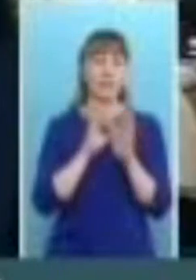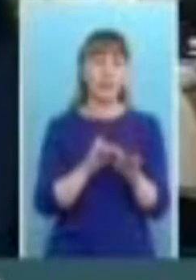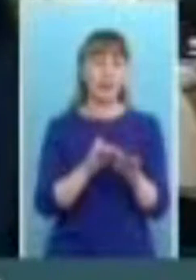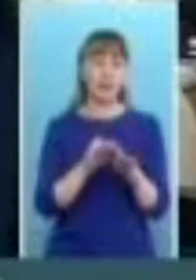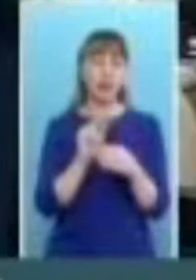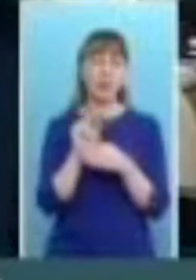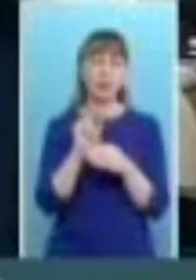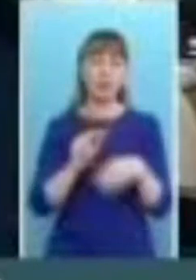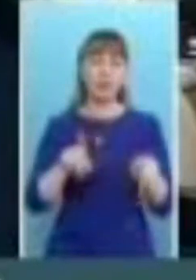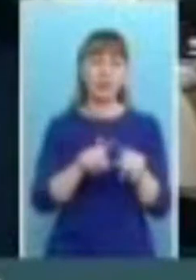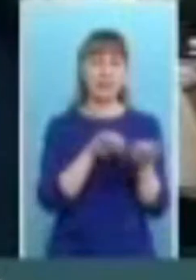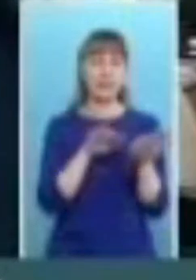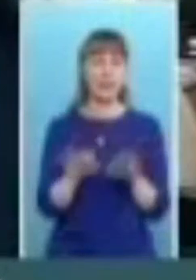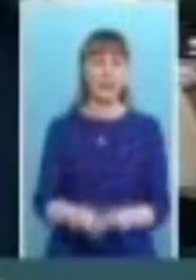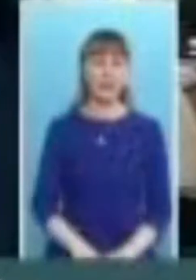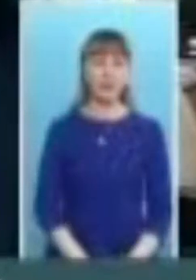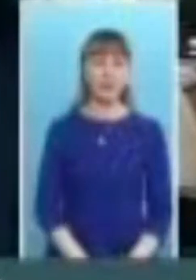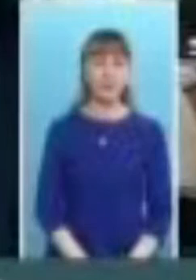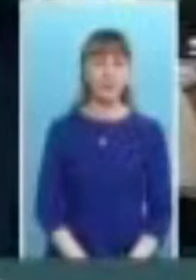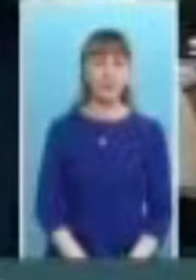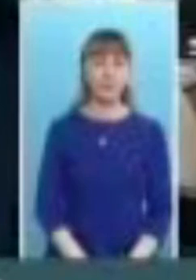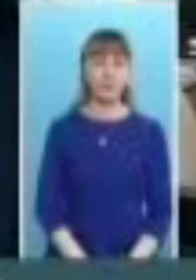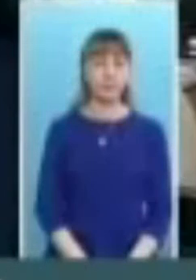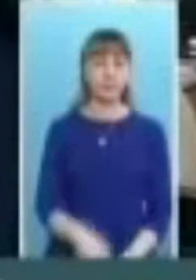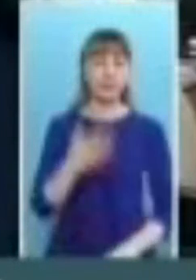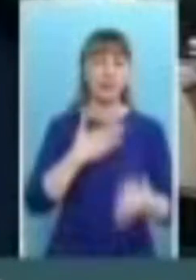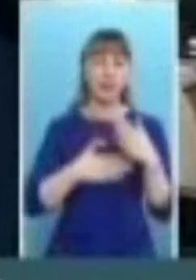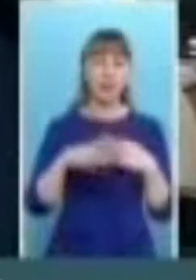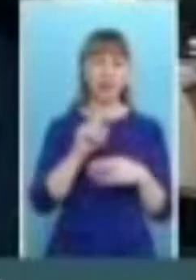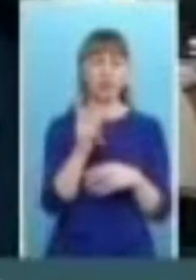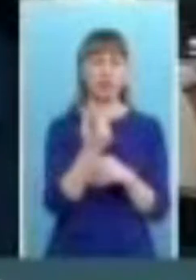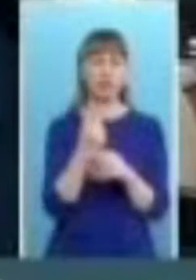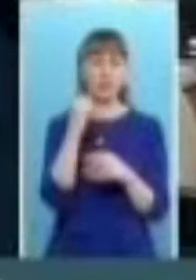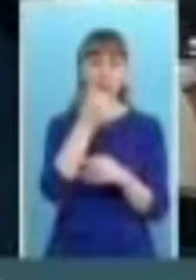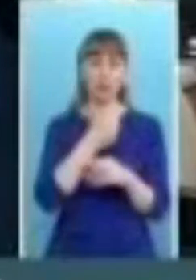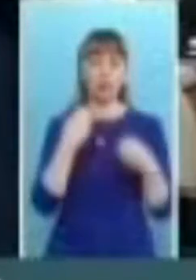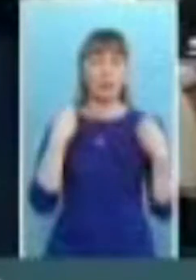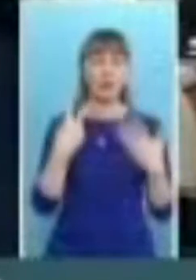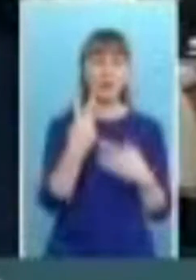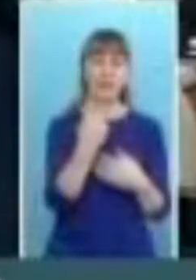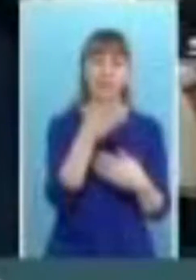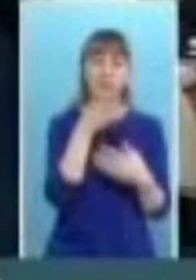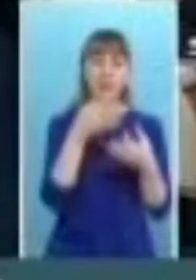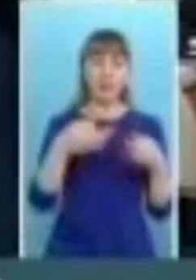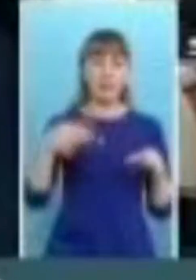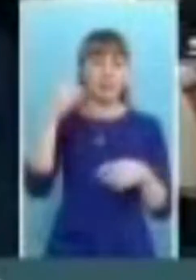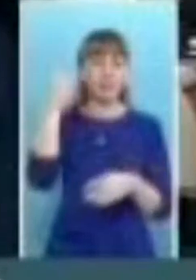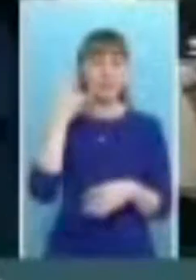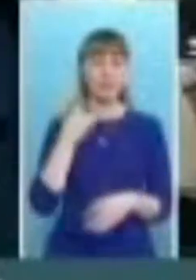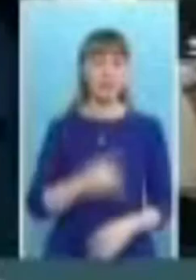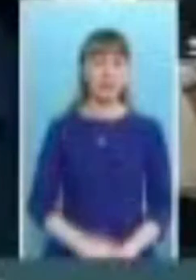алып отыр. Өз өлкеміздің тарихына, оның мәдениетіне деген қызығушылықты арттыратын осындай